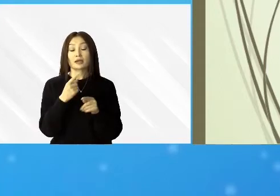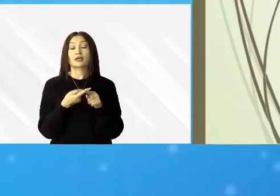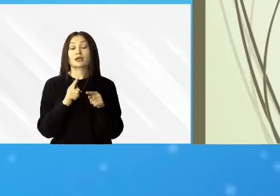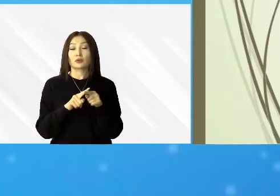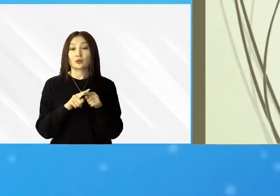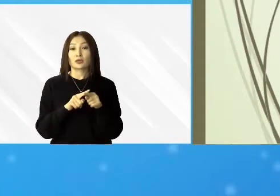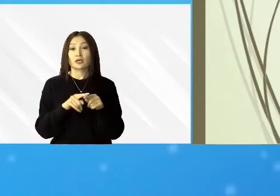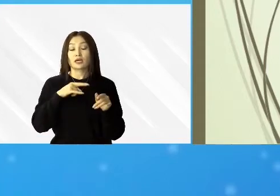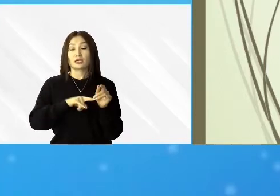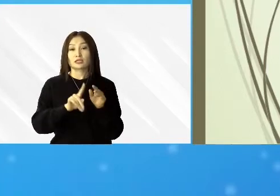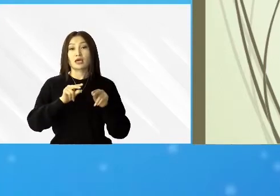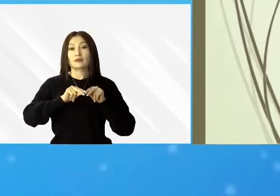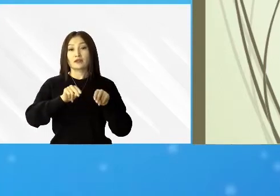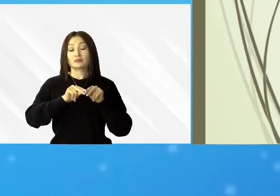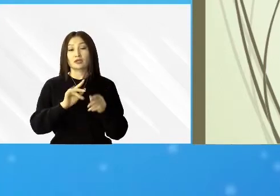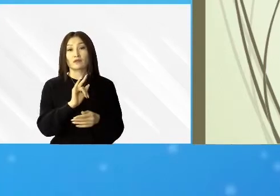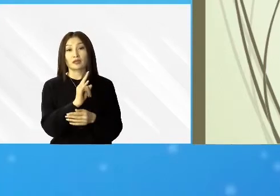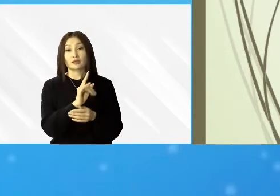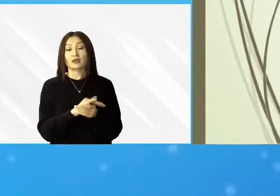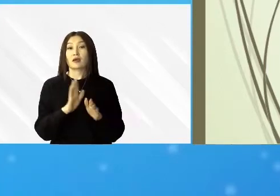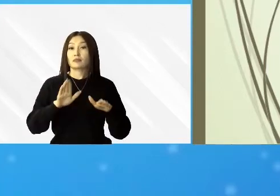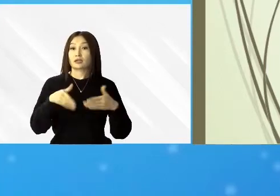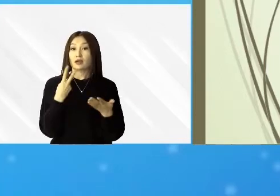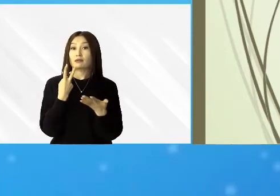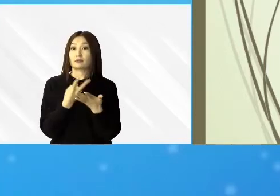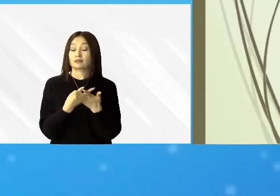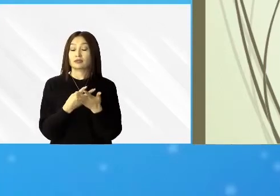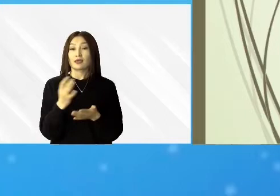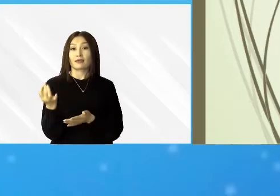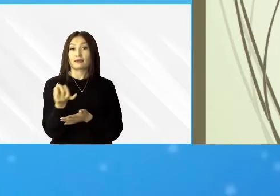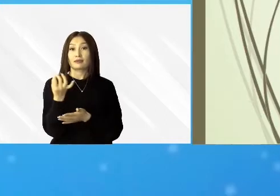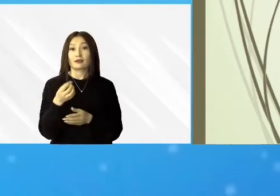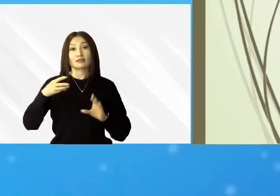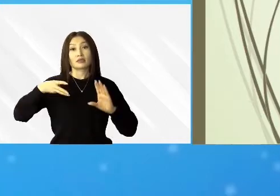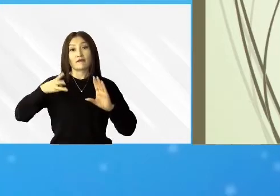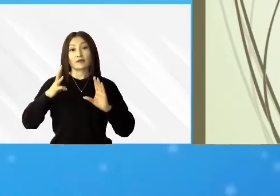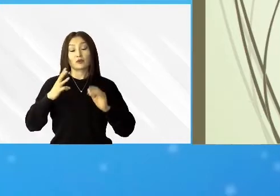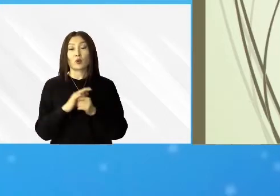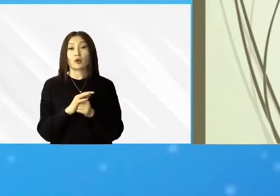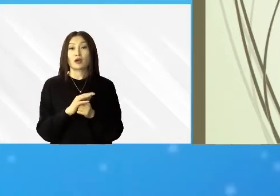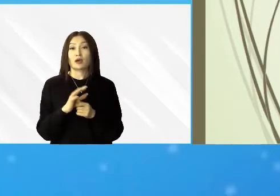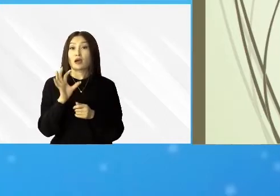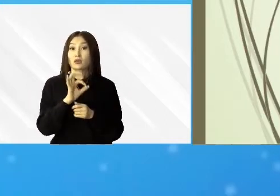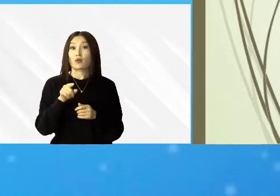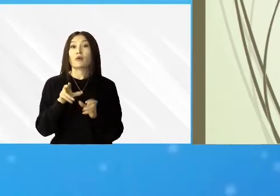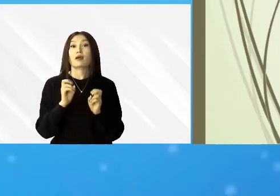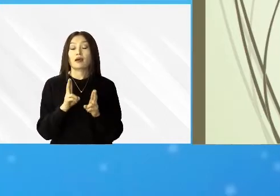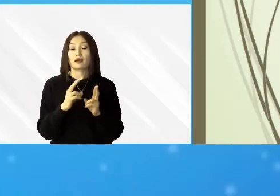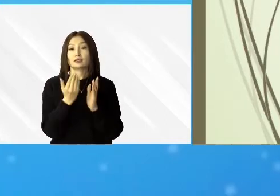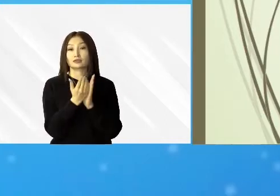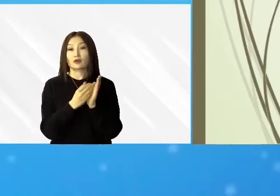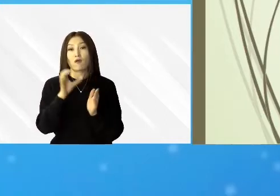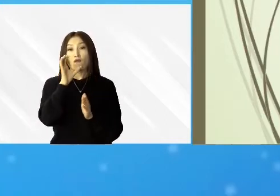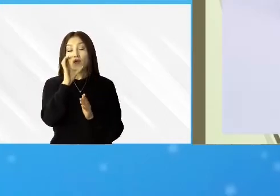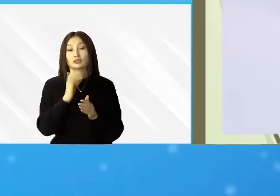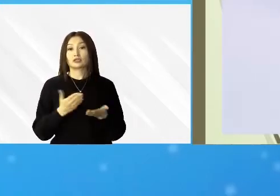и воспитывают потомство. Предлагаем вам посмотреть интересный видеоматериал о том, как устроена